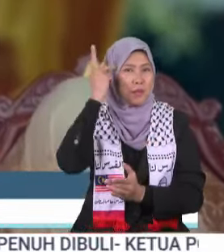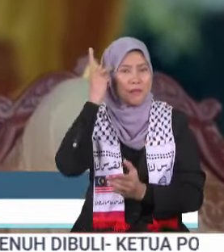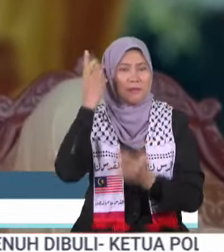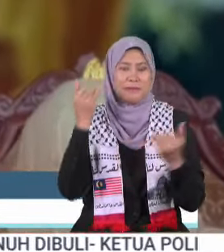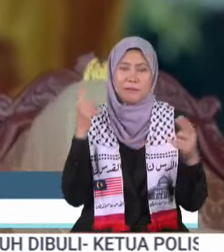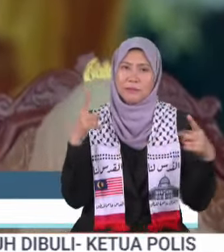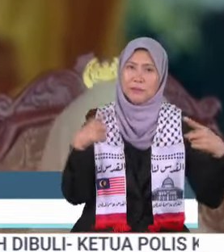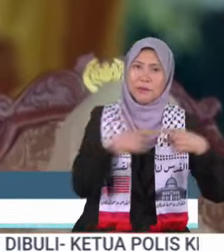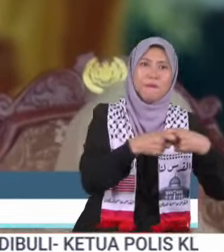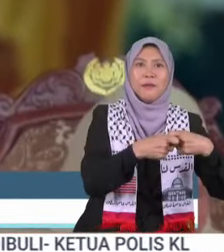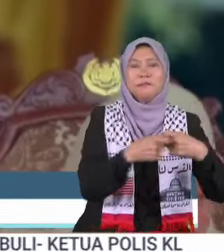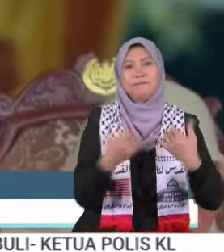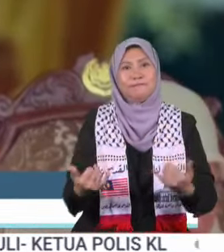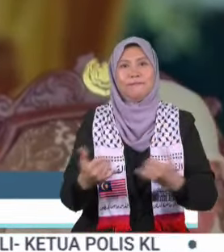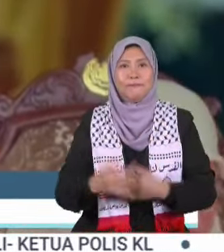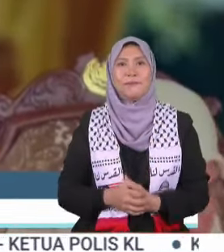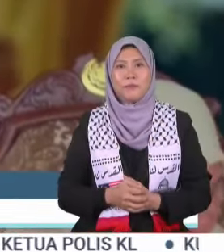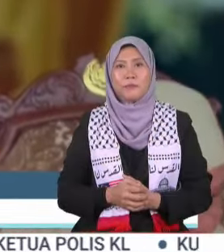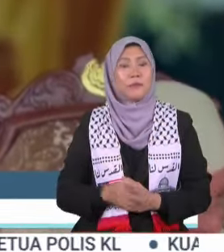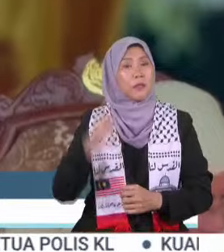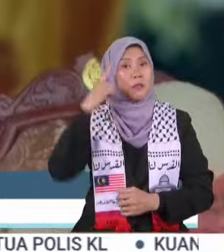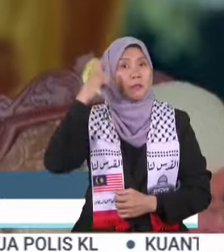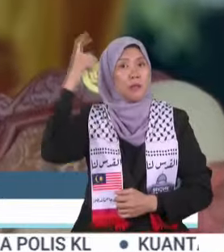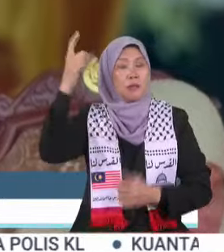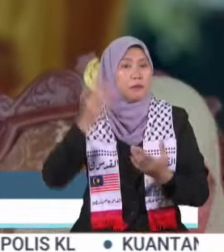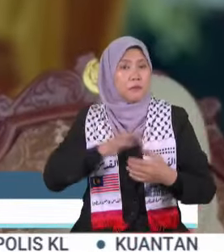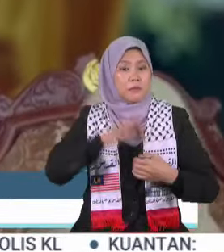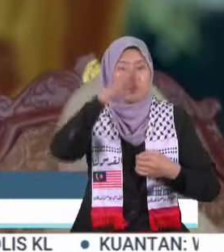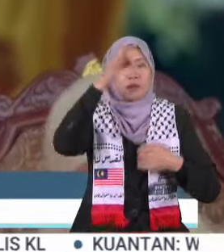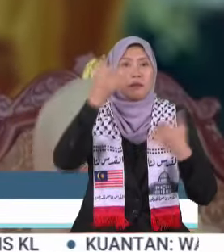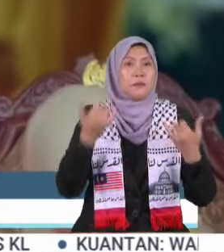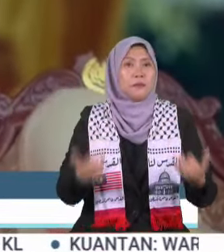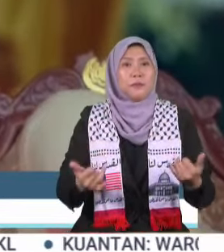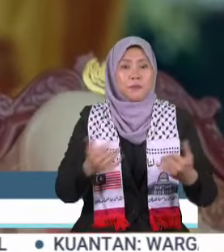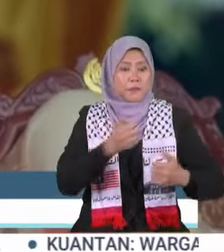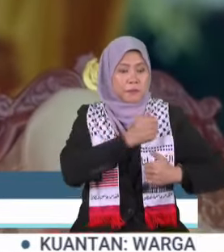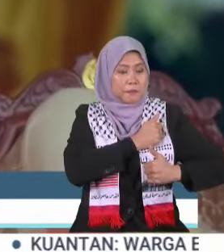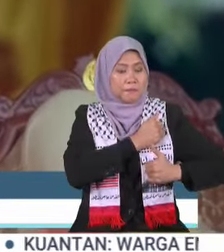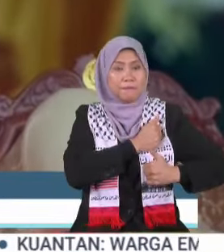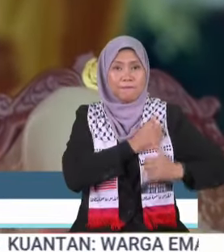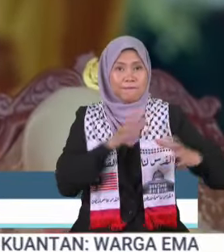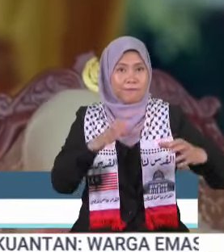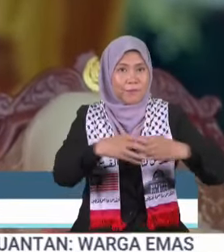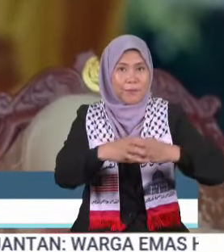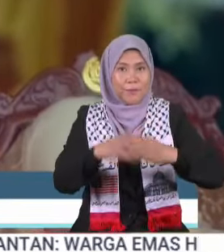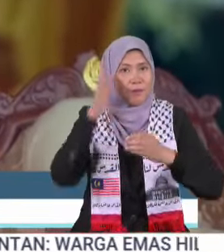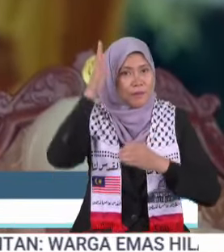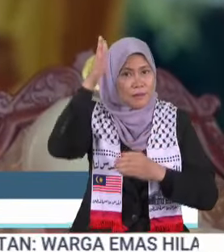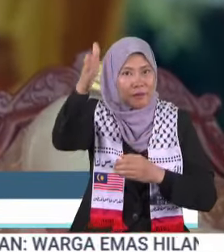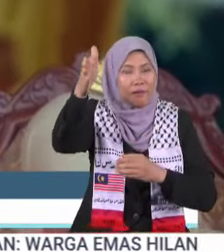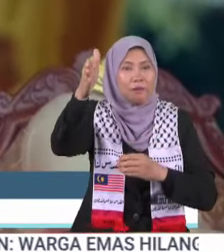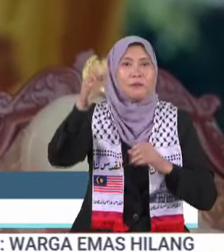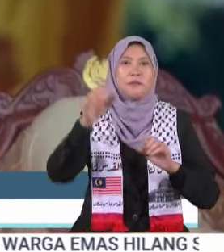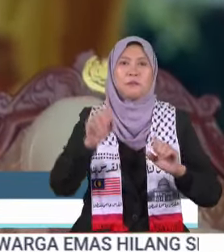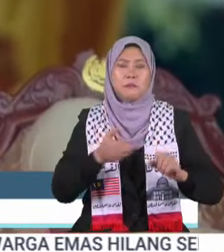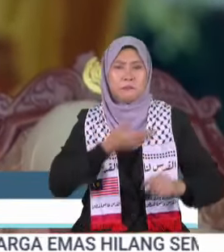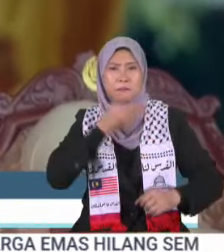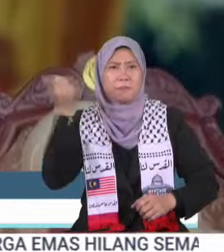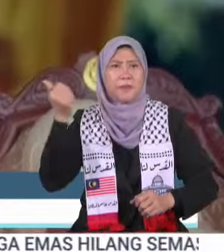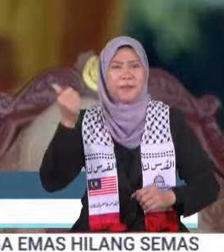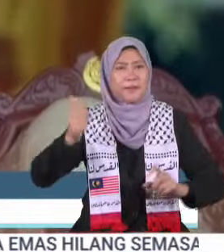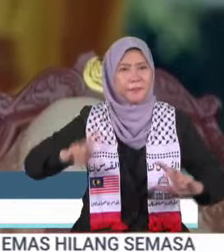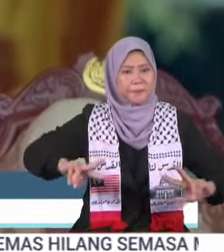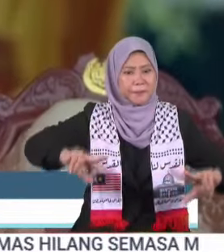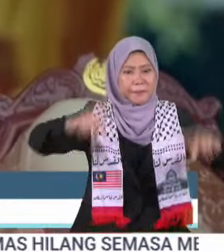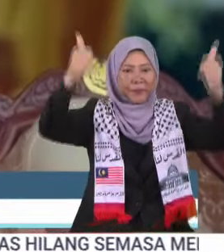Kompleks justeru aspirasi ke arah pembentukan sebuah angkat tentera Malaysia masa hadapan yang kredibel